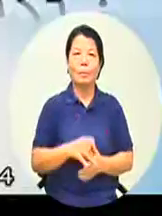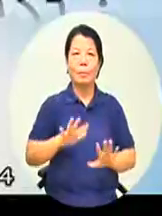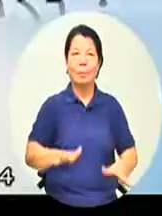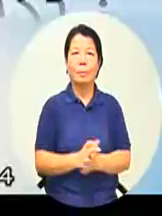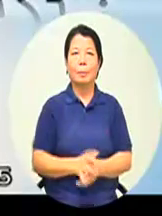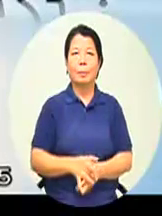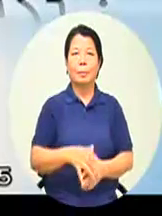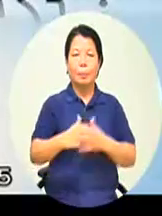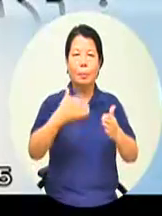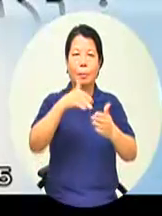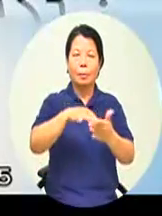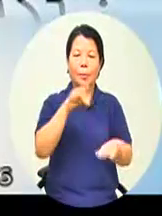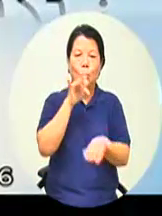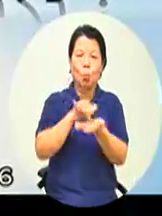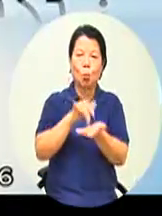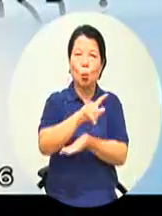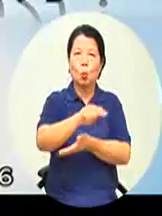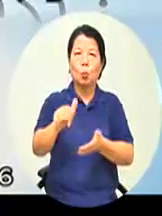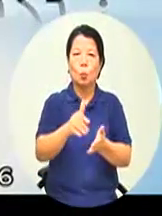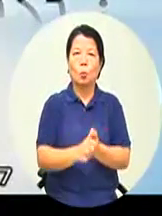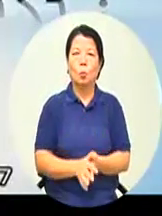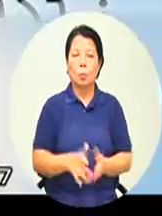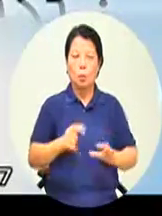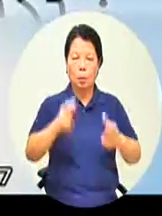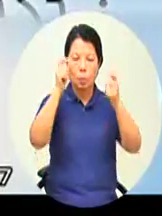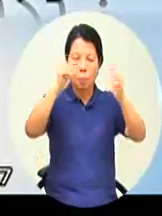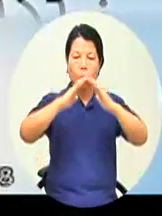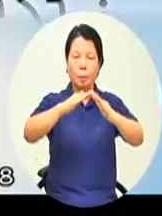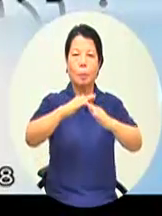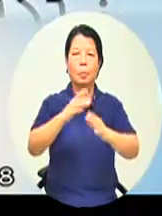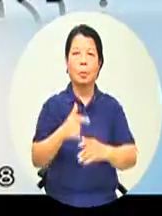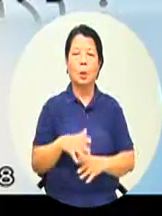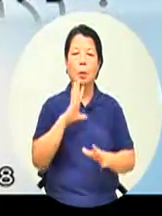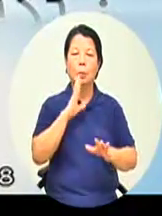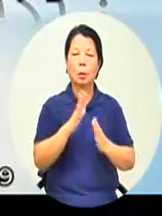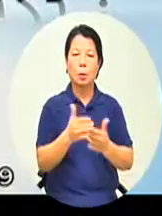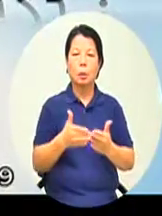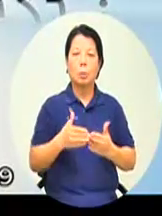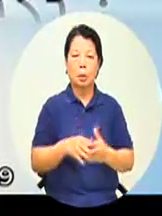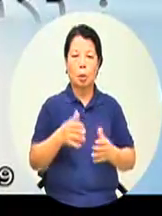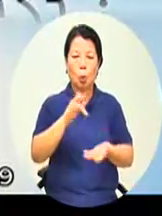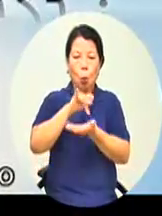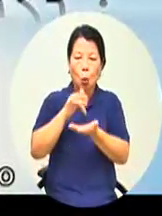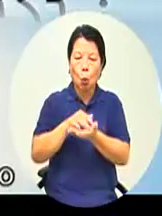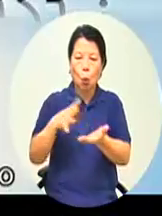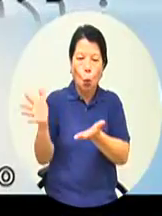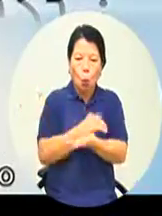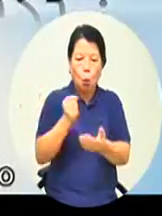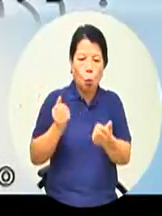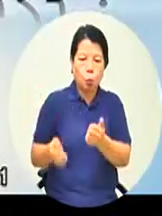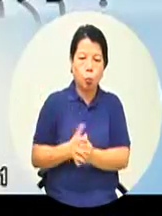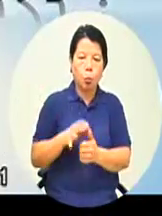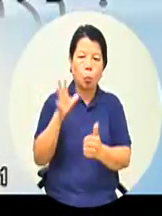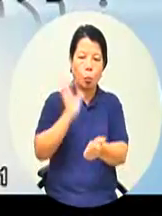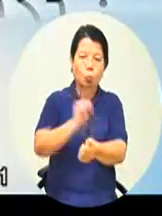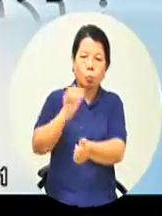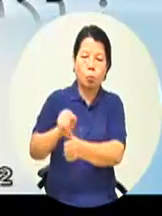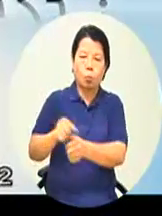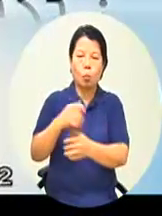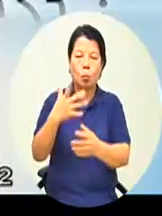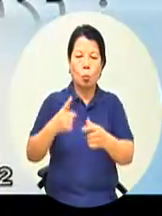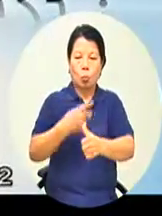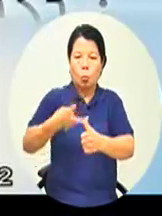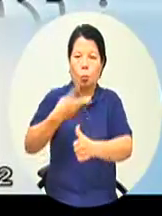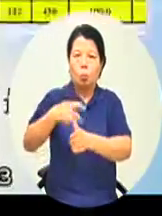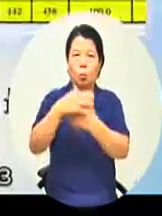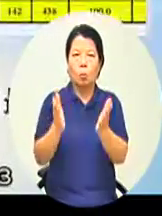的部分。那大家都知道，其实高雄市除了就是毒品的破获量是全台这数一数二的之外，高雄市的整